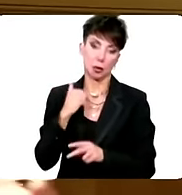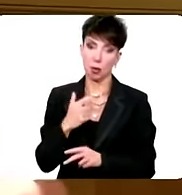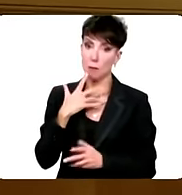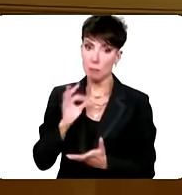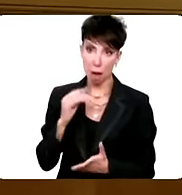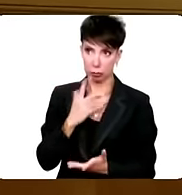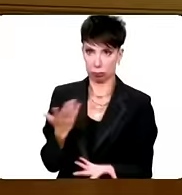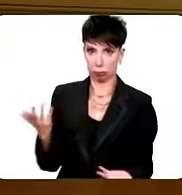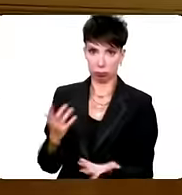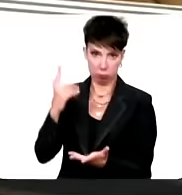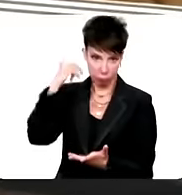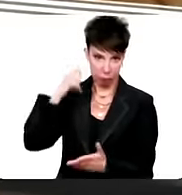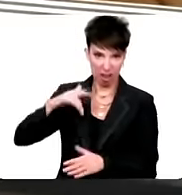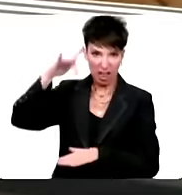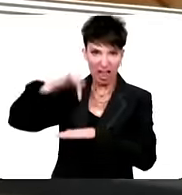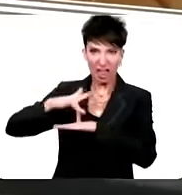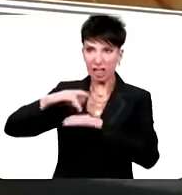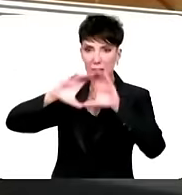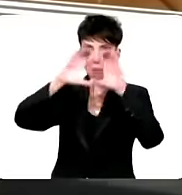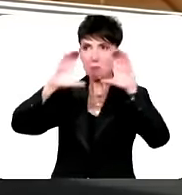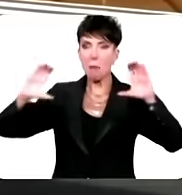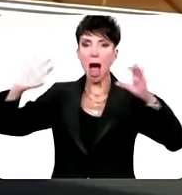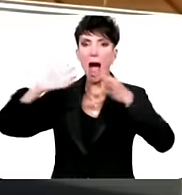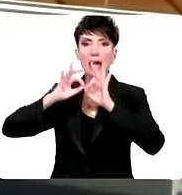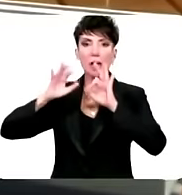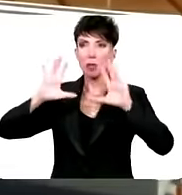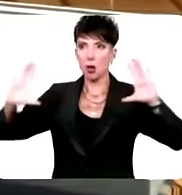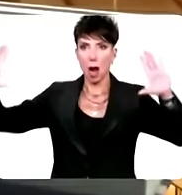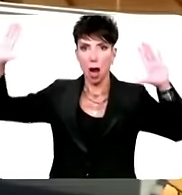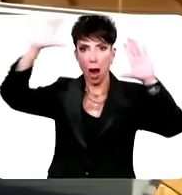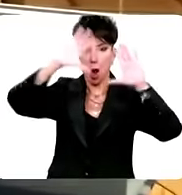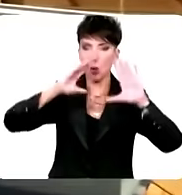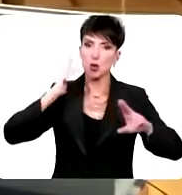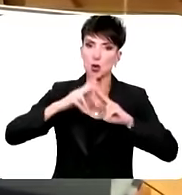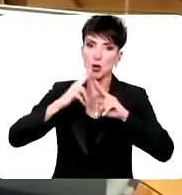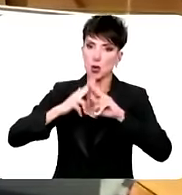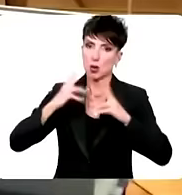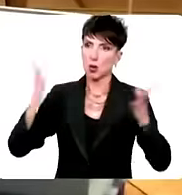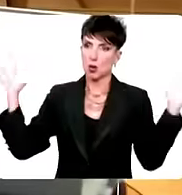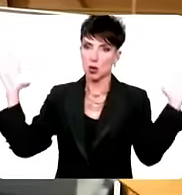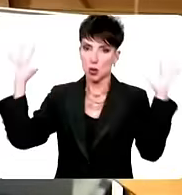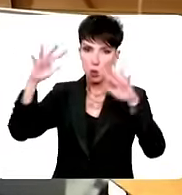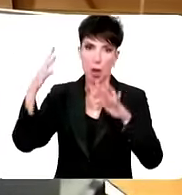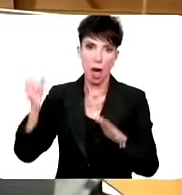δεύτερη μεγαλύτερη περιφέρεια της χώρας, γιατί εκεί θα έλεγα ότι εστιάζεται ίσως και περισσότερο.